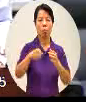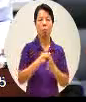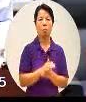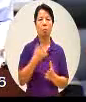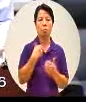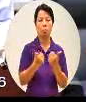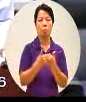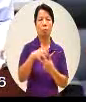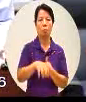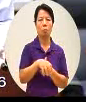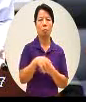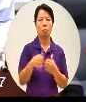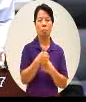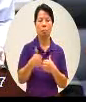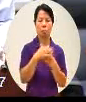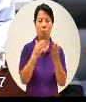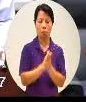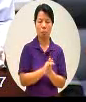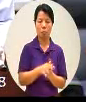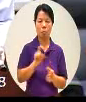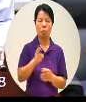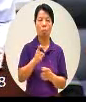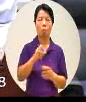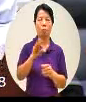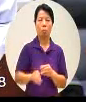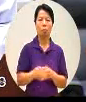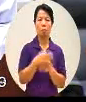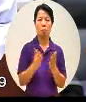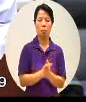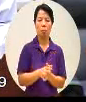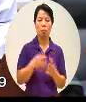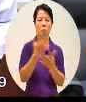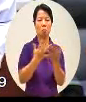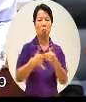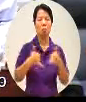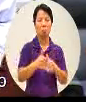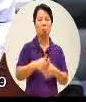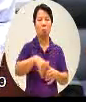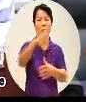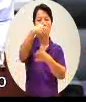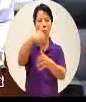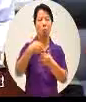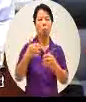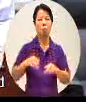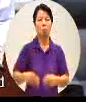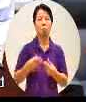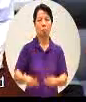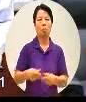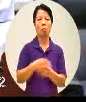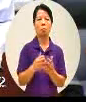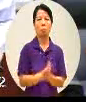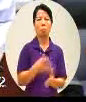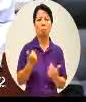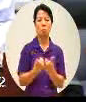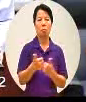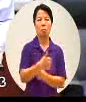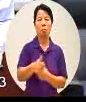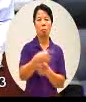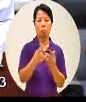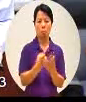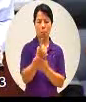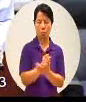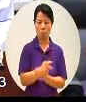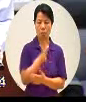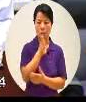十万以下都要上网招标，恁是动作啥货啊？我议员的建议的拢恁咧做，阮出一支嘴